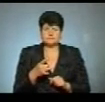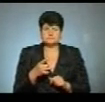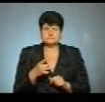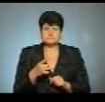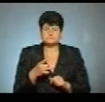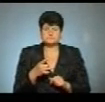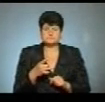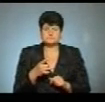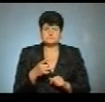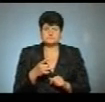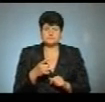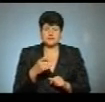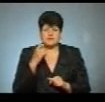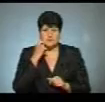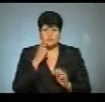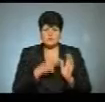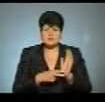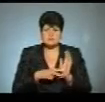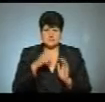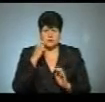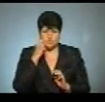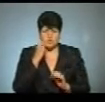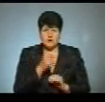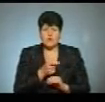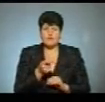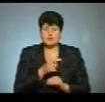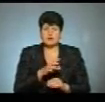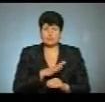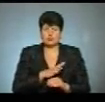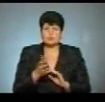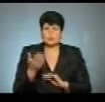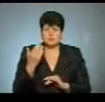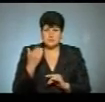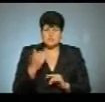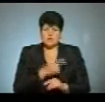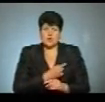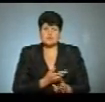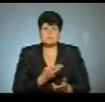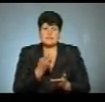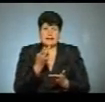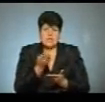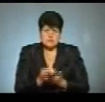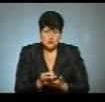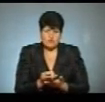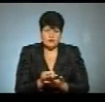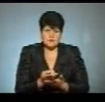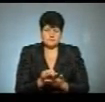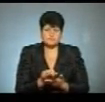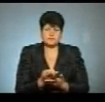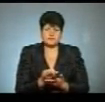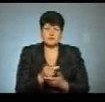Заліщицького району, віком 70 років. Вони були попередньо госпіталізовані.